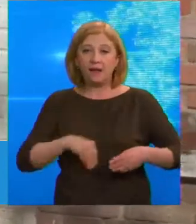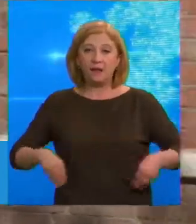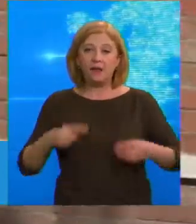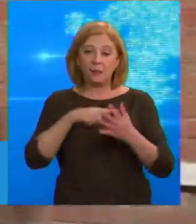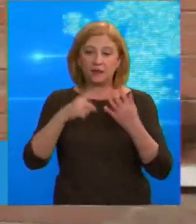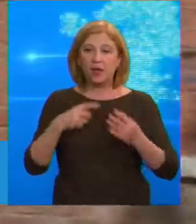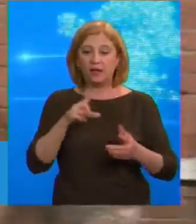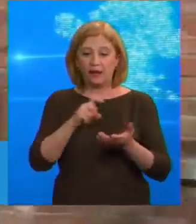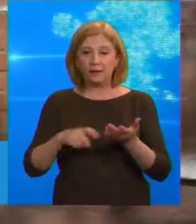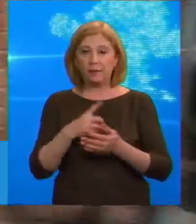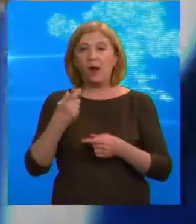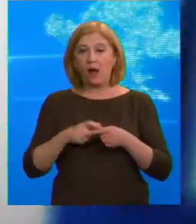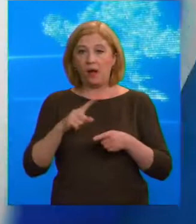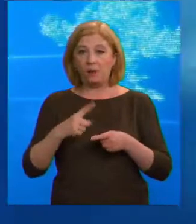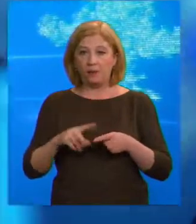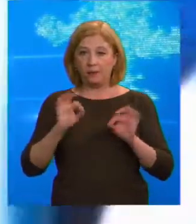этом расскажем в выпуске.